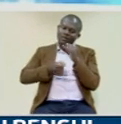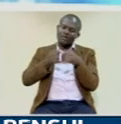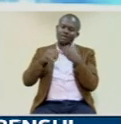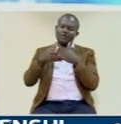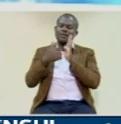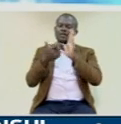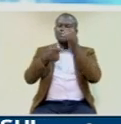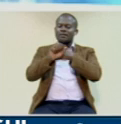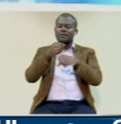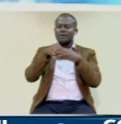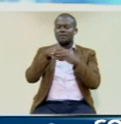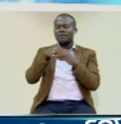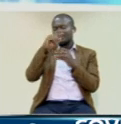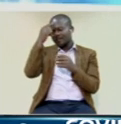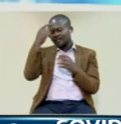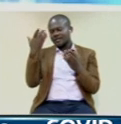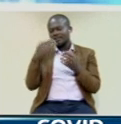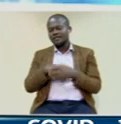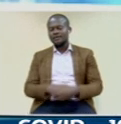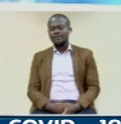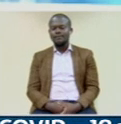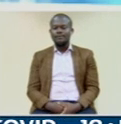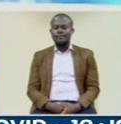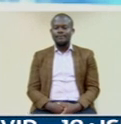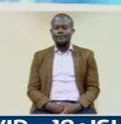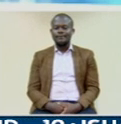cyaranzwe n'ibihe bikorwaho mu Buhinde.